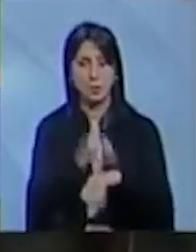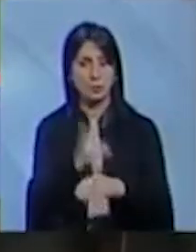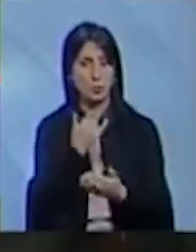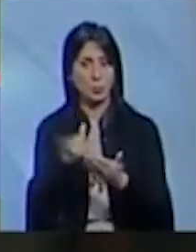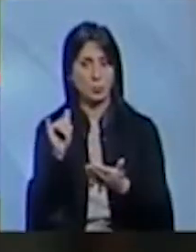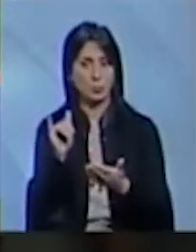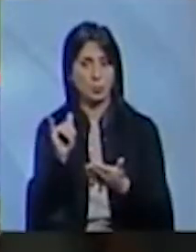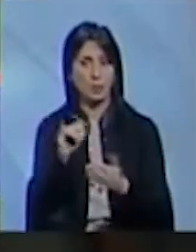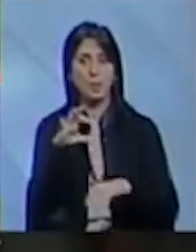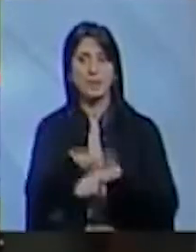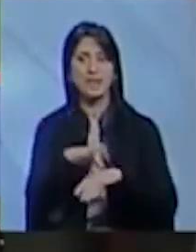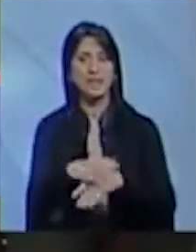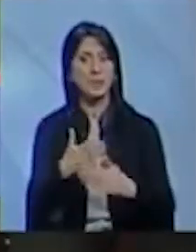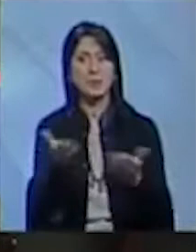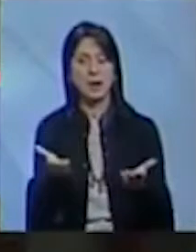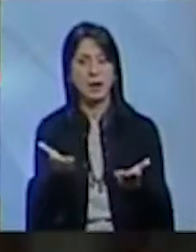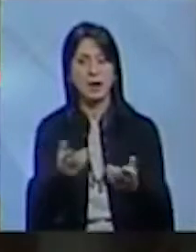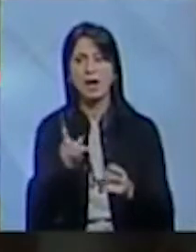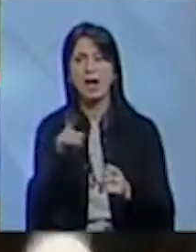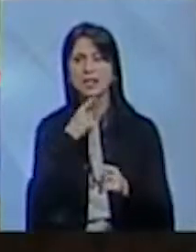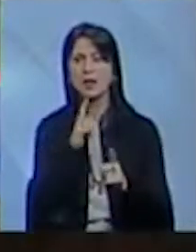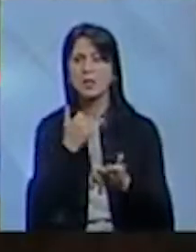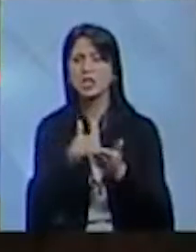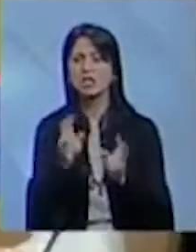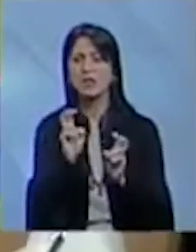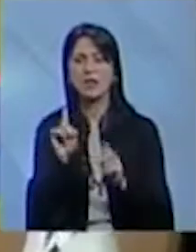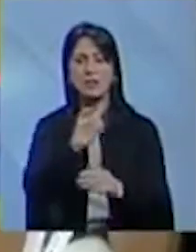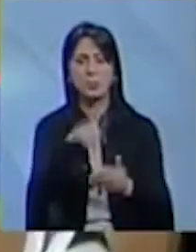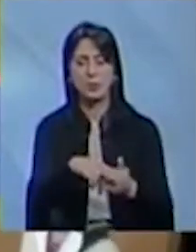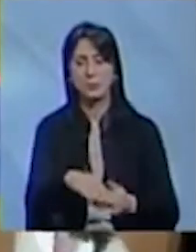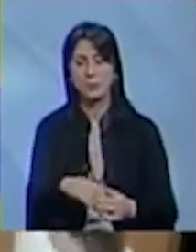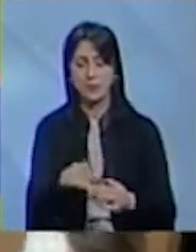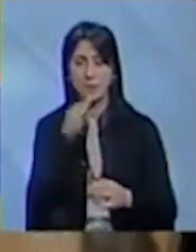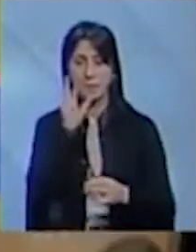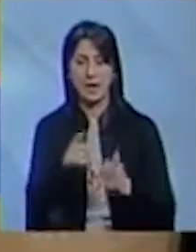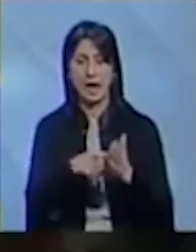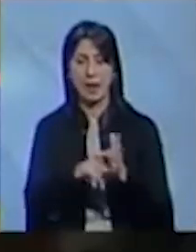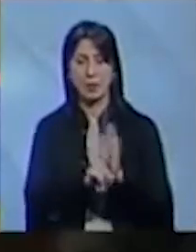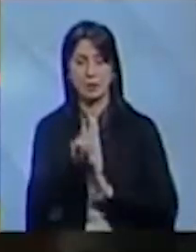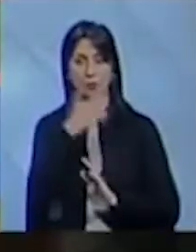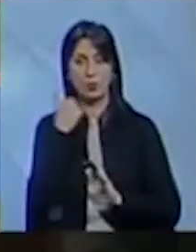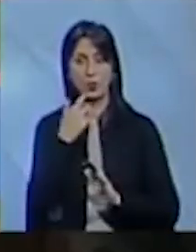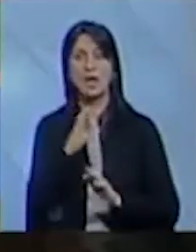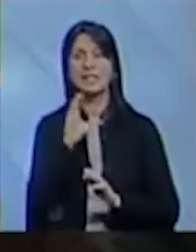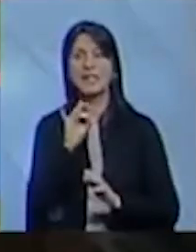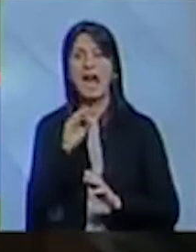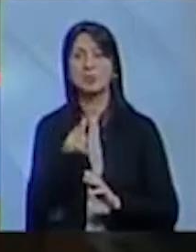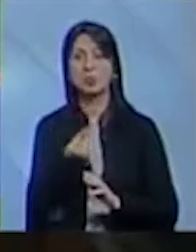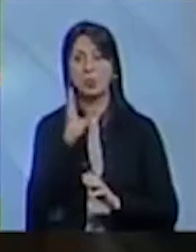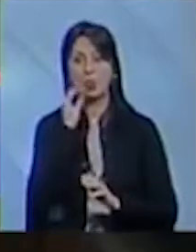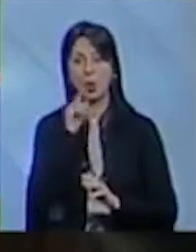წაიშალა კიცებულები, რომელიც ამას ადასტურებდა, ბადრომა მუკა. მერე გამოძიება არ დაიწყეთ, მაგრამ სტრასბურგმა